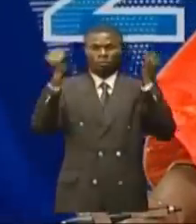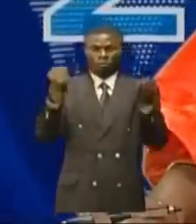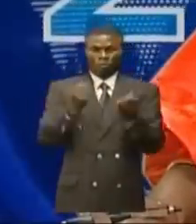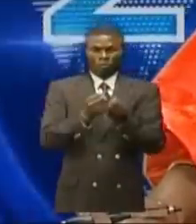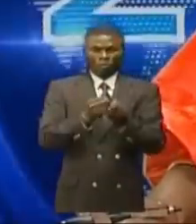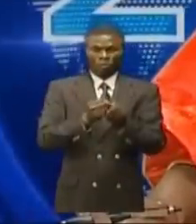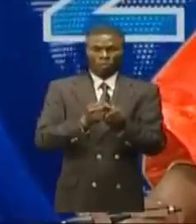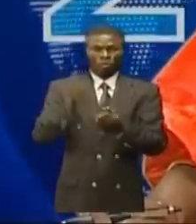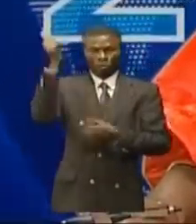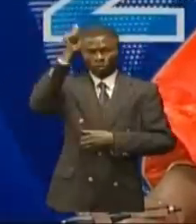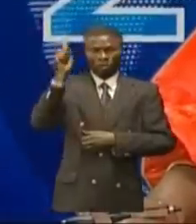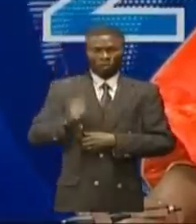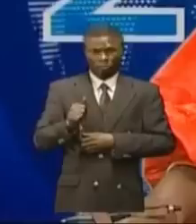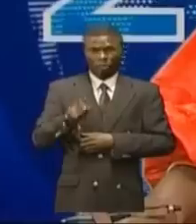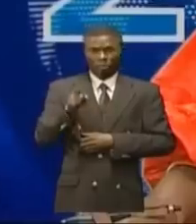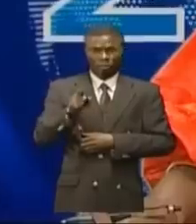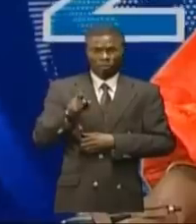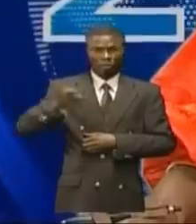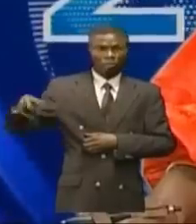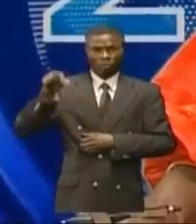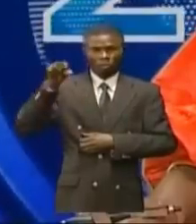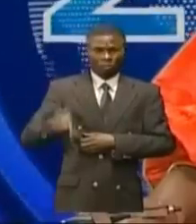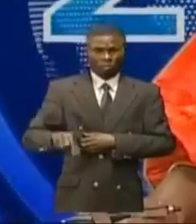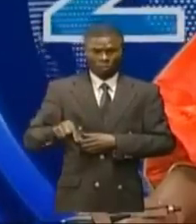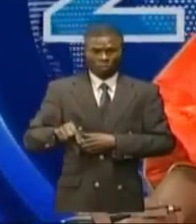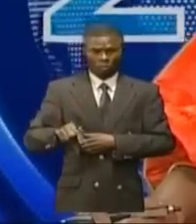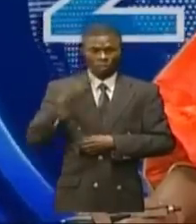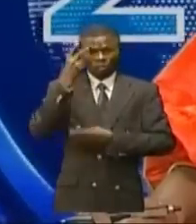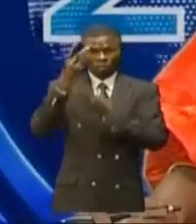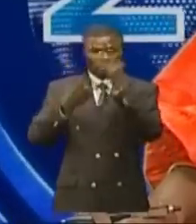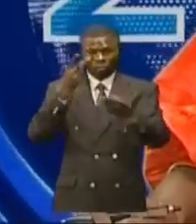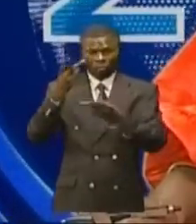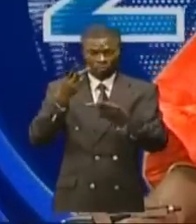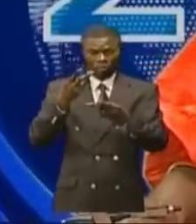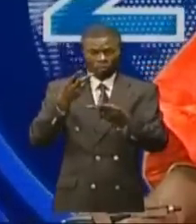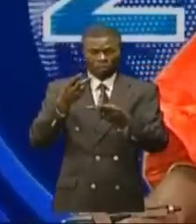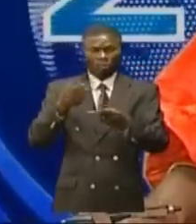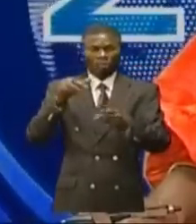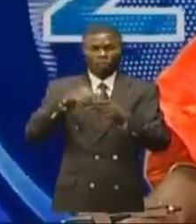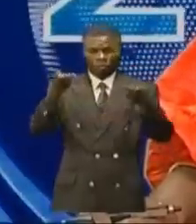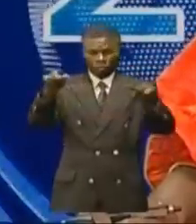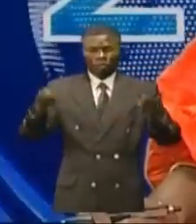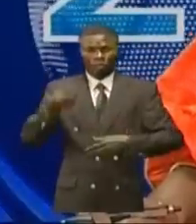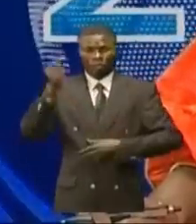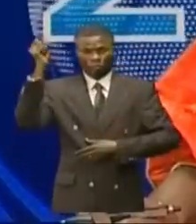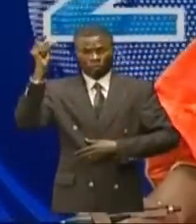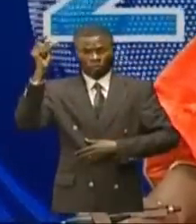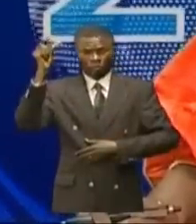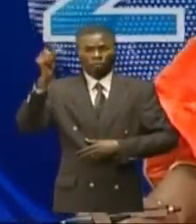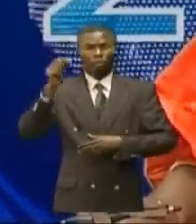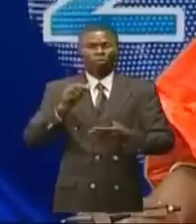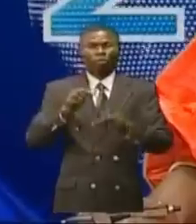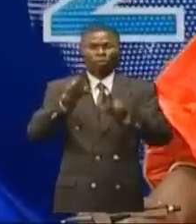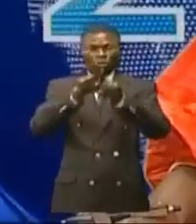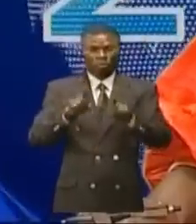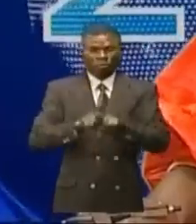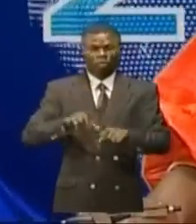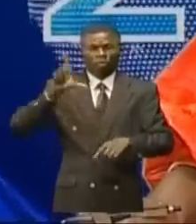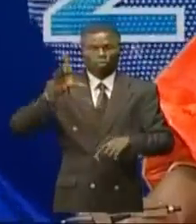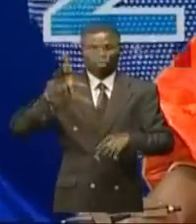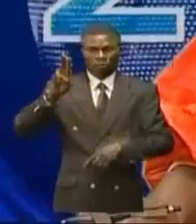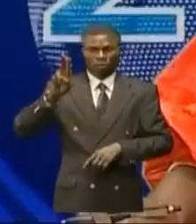Afri Nance, Jacques Chika, vient d'effectuer une visite d'inspection dans les sites miniers de Nkoko et de